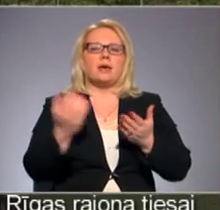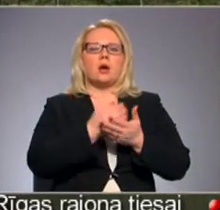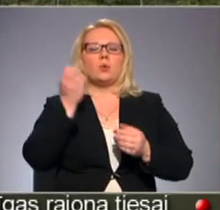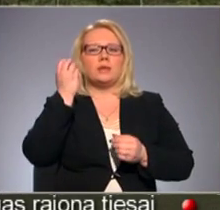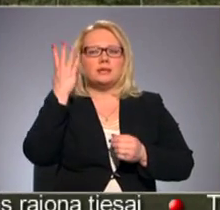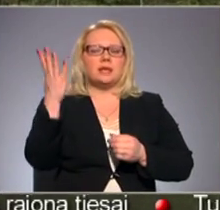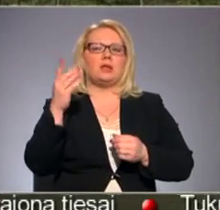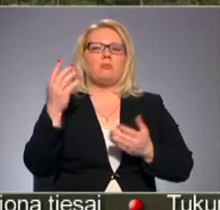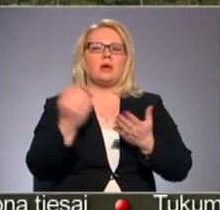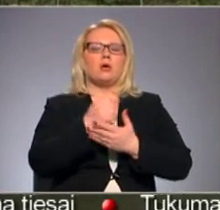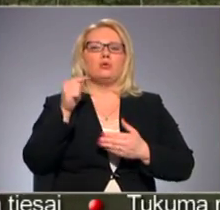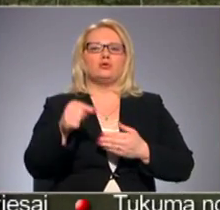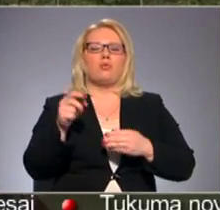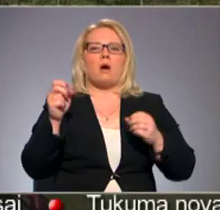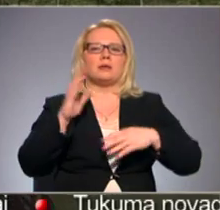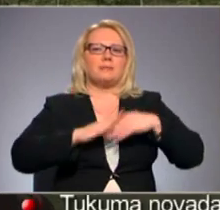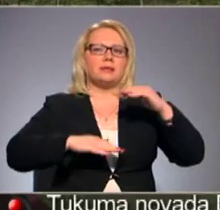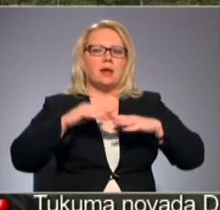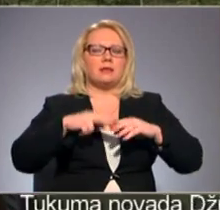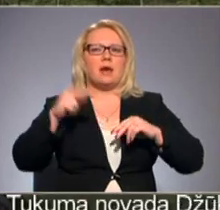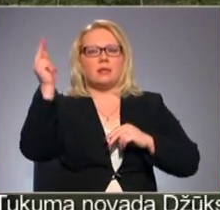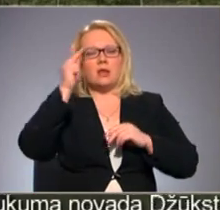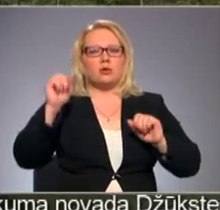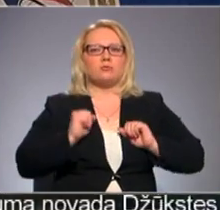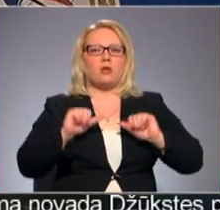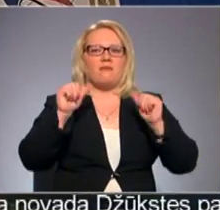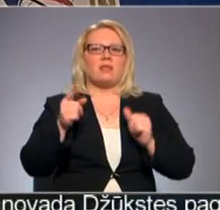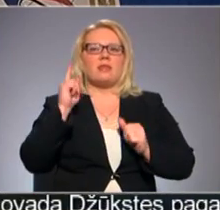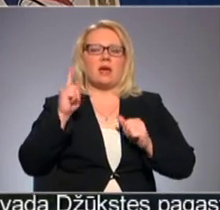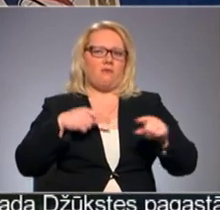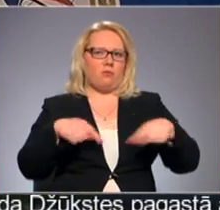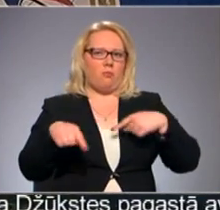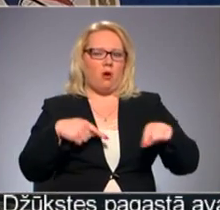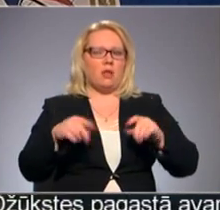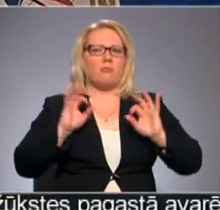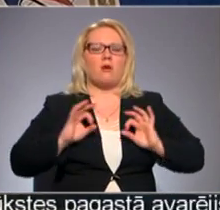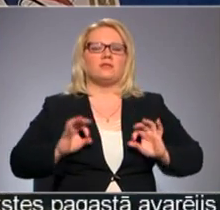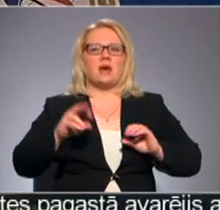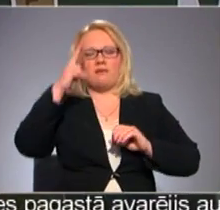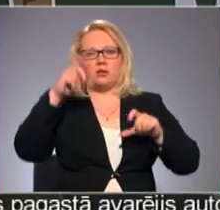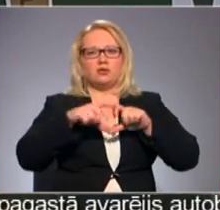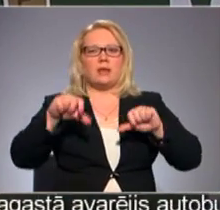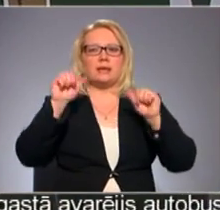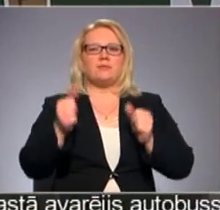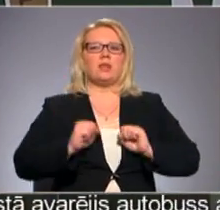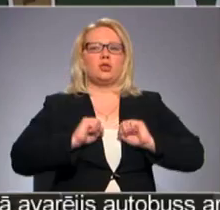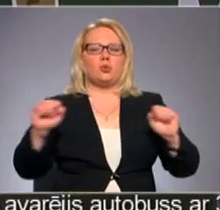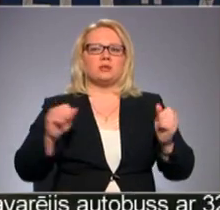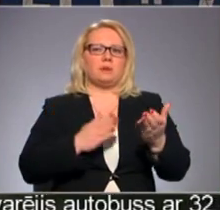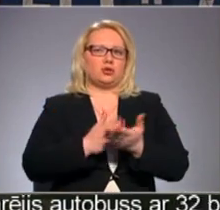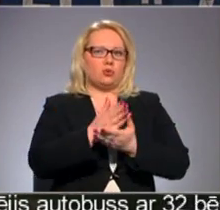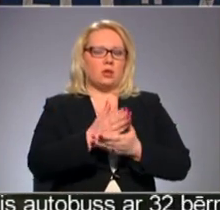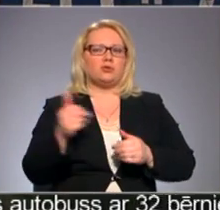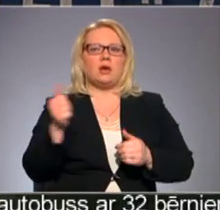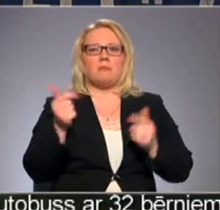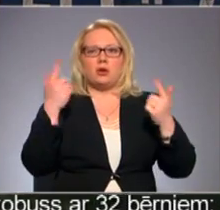izglītību, iegūt šo specialitāti, viņi trenētos sporta veidā, ne tikai futbolā. Profesionālās vidusskolas izveida ir drosmīgs solis, jo